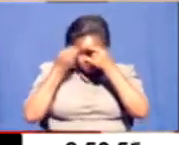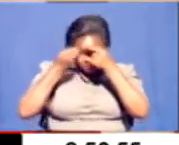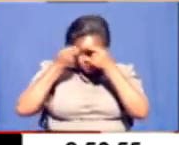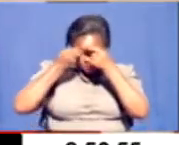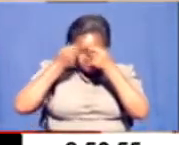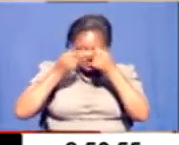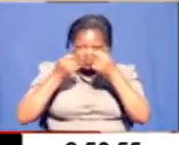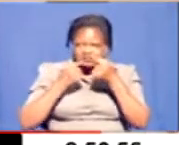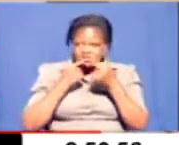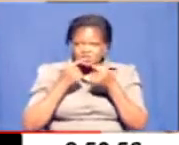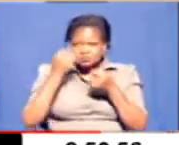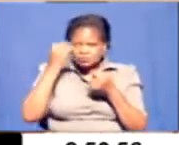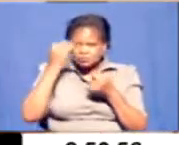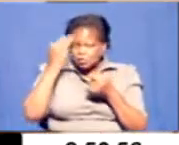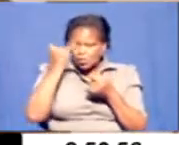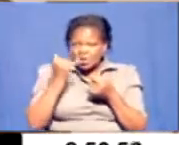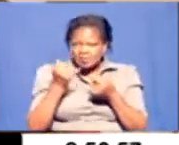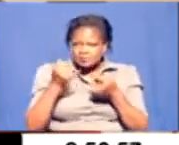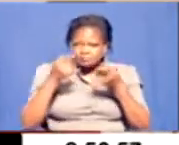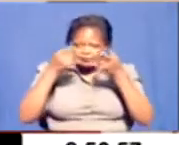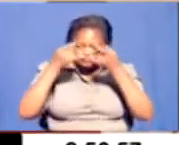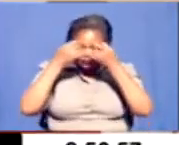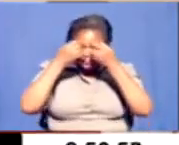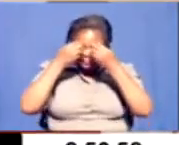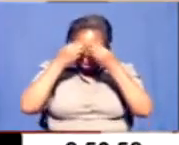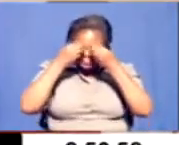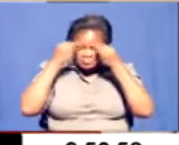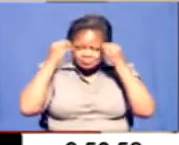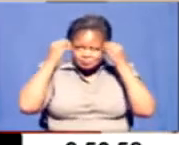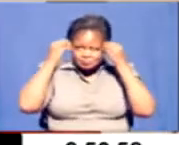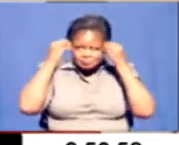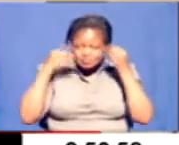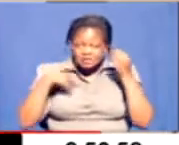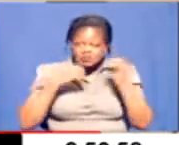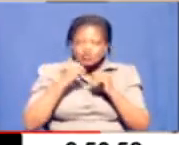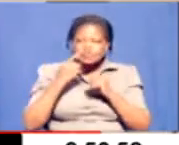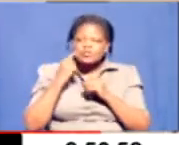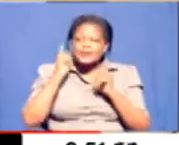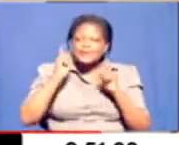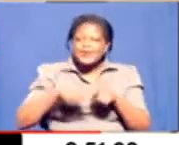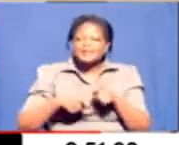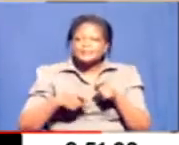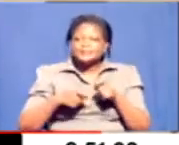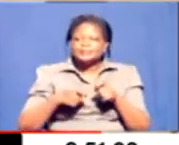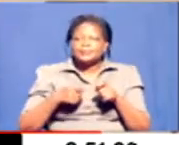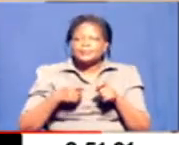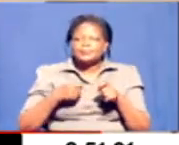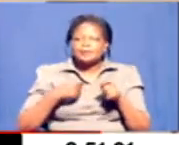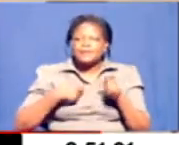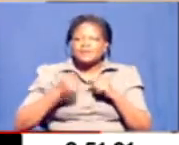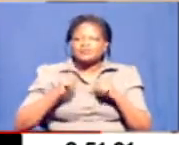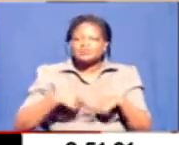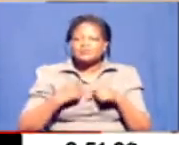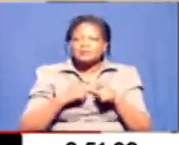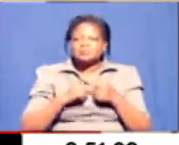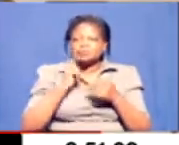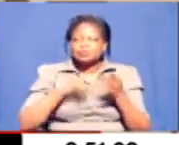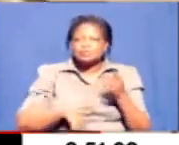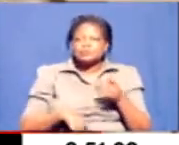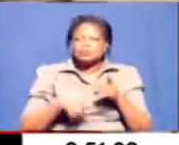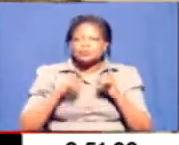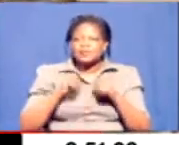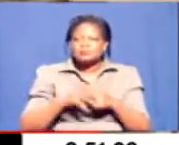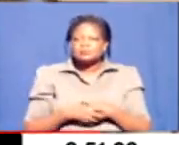sababu wakutuambia kwamba nataka na tujidulie. So tuka wakatuambia kwamba nyinyi leo mtaamda kuambita.